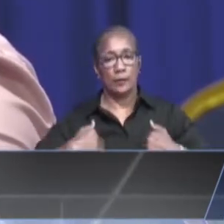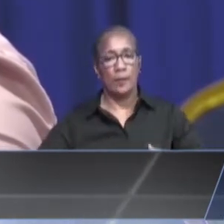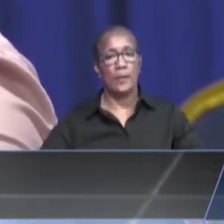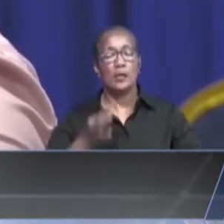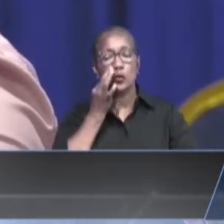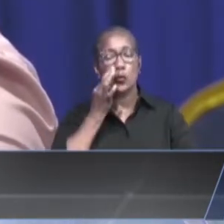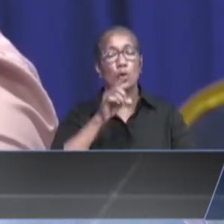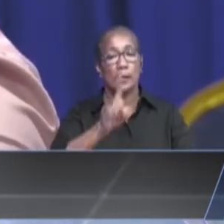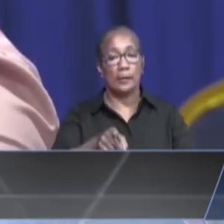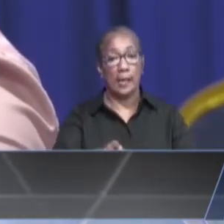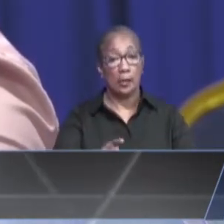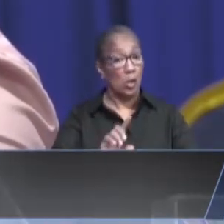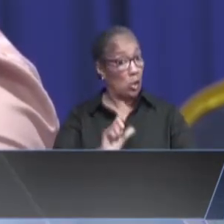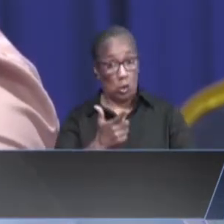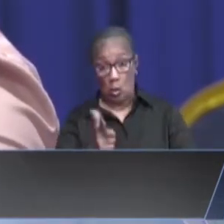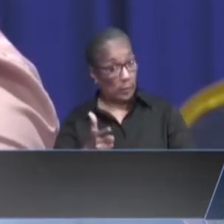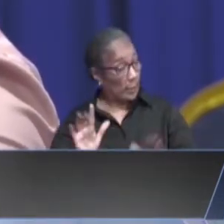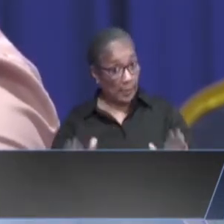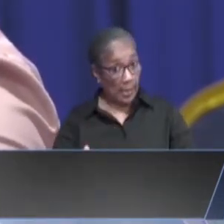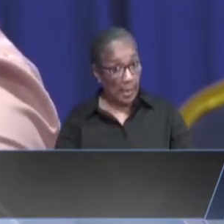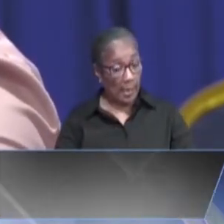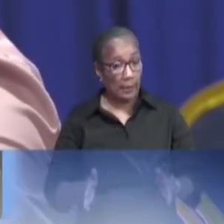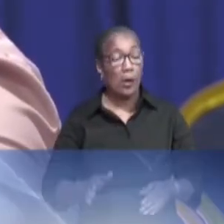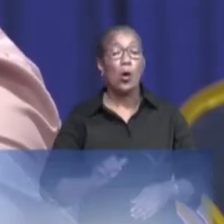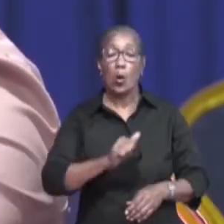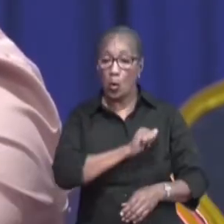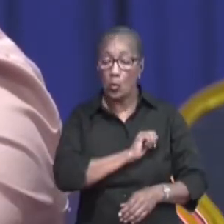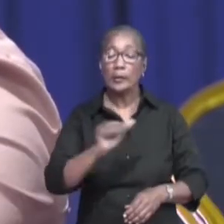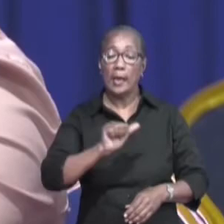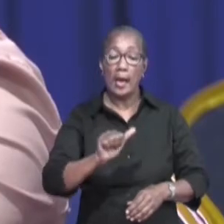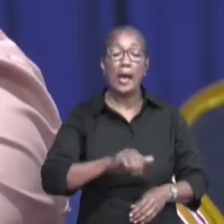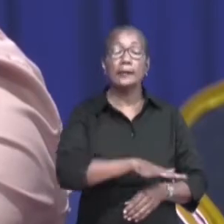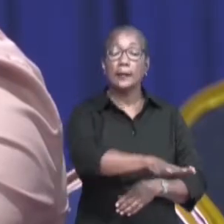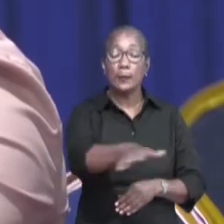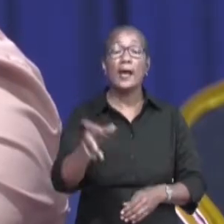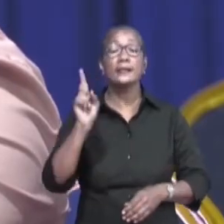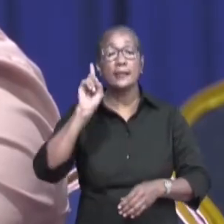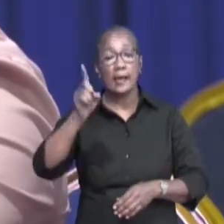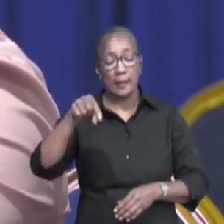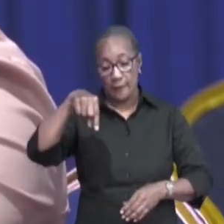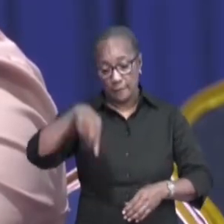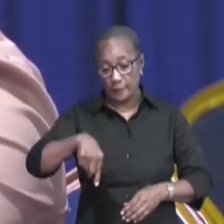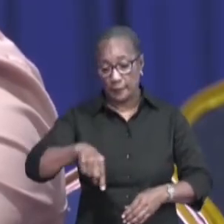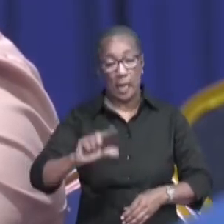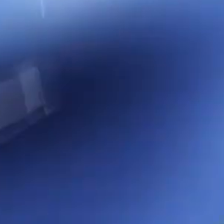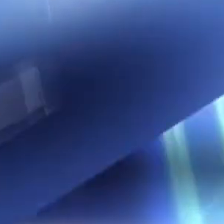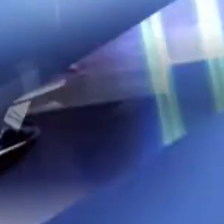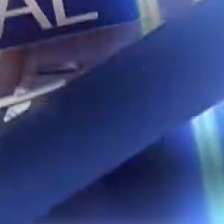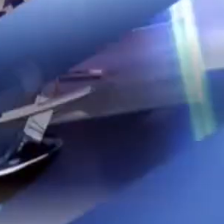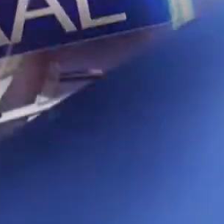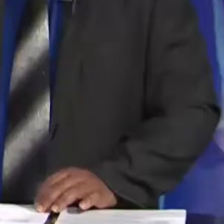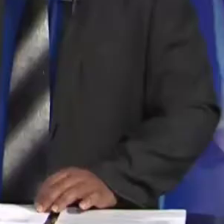en unok baite wogona ala den trapresi sanochisi tide nangatamara.